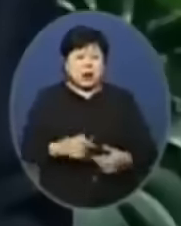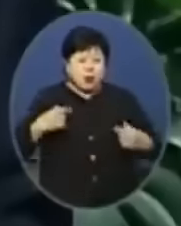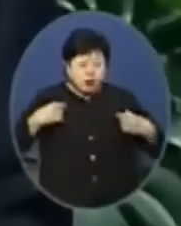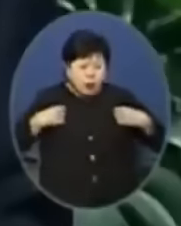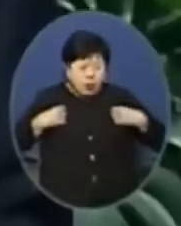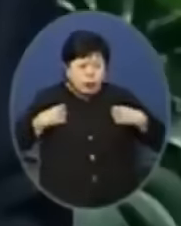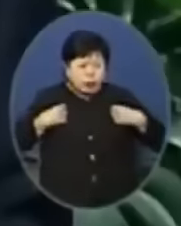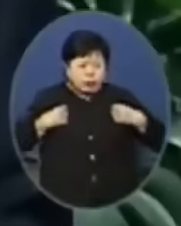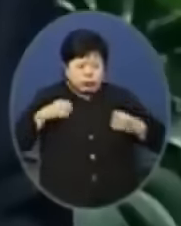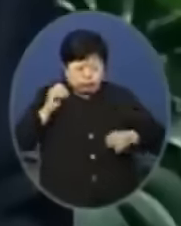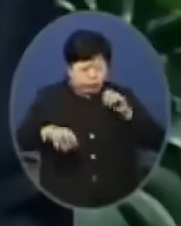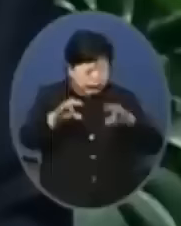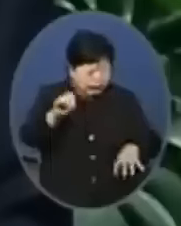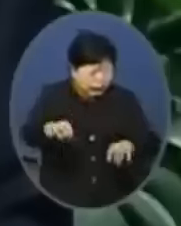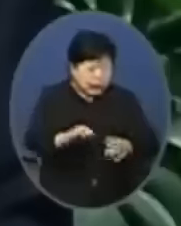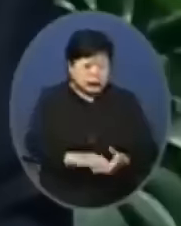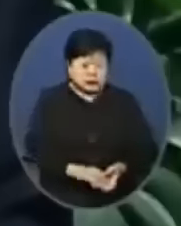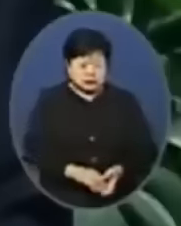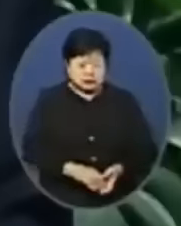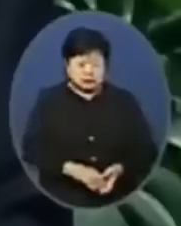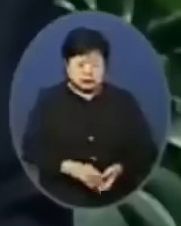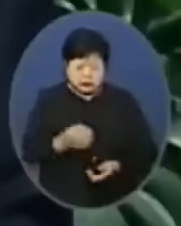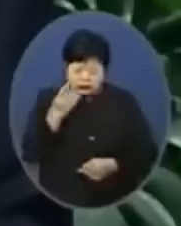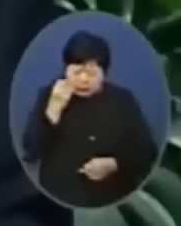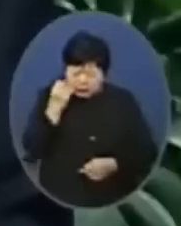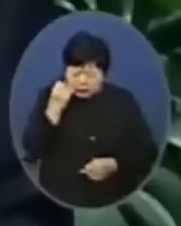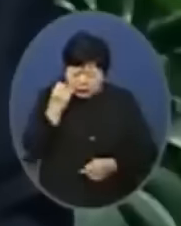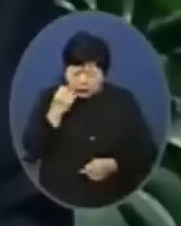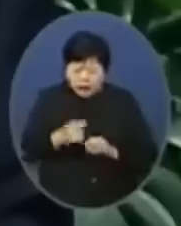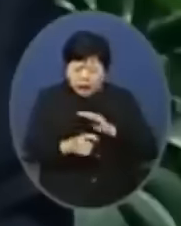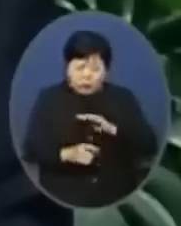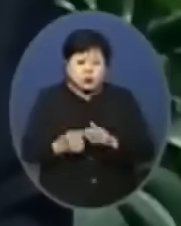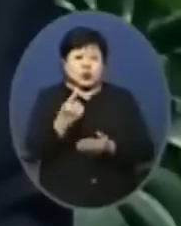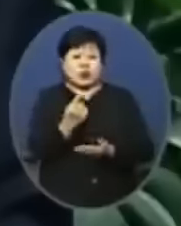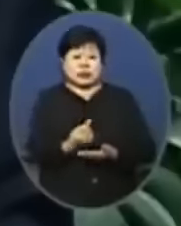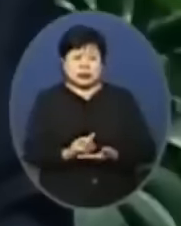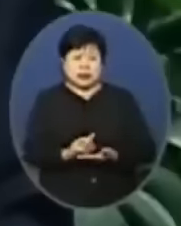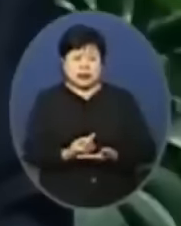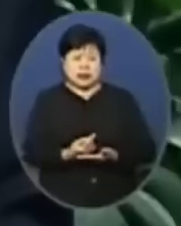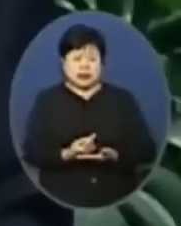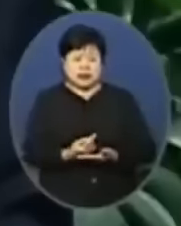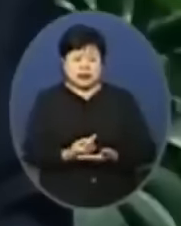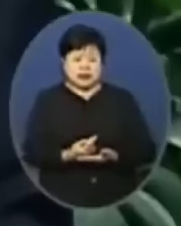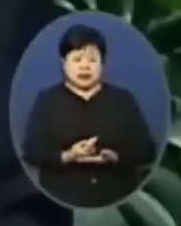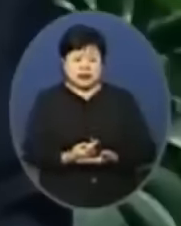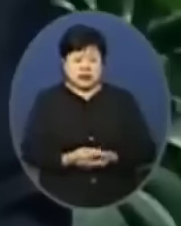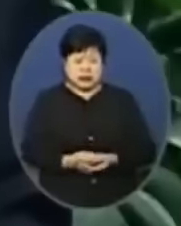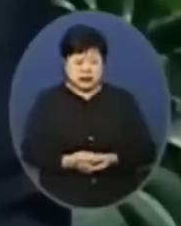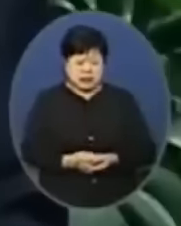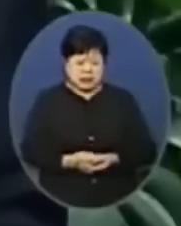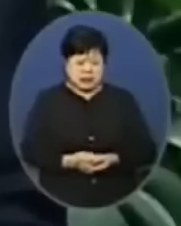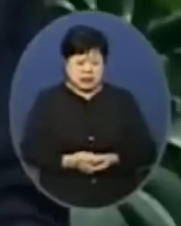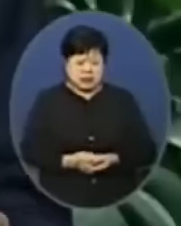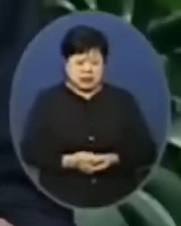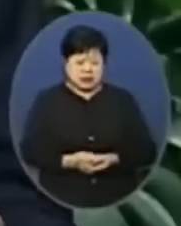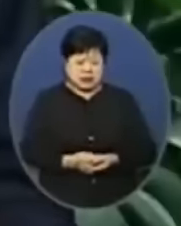의복까지가 전부 흐트러져 던져 놓았었어요. 도적이 들어왔는데 도적이 들어와서